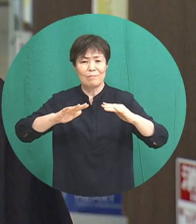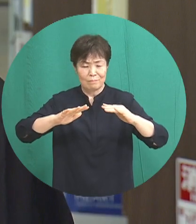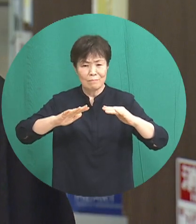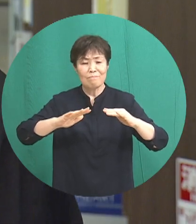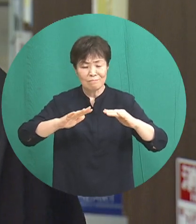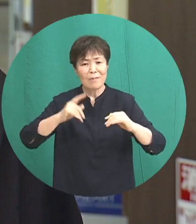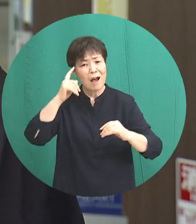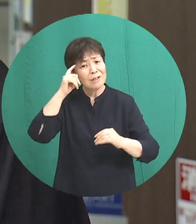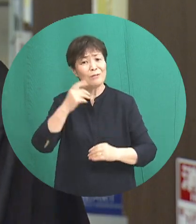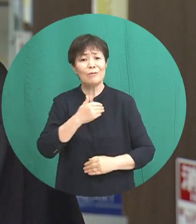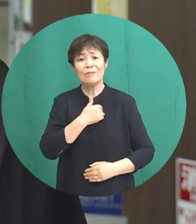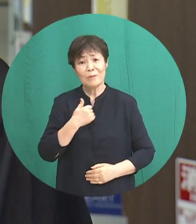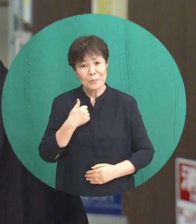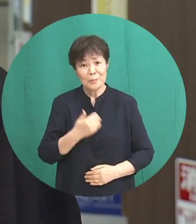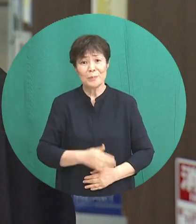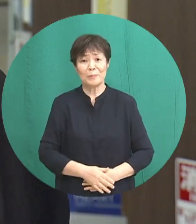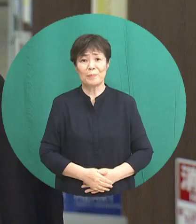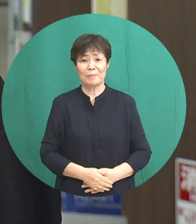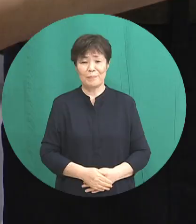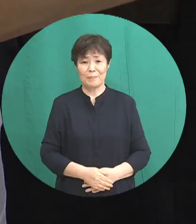感する機会になっています。